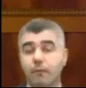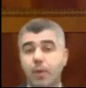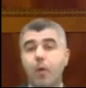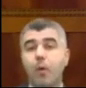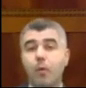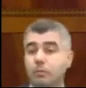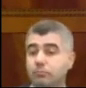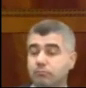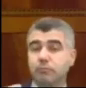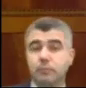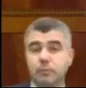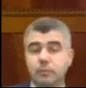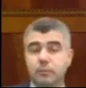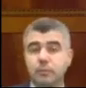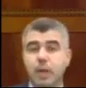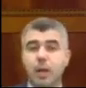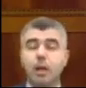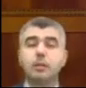والعقلانية، وأن